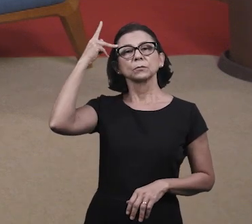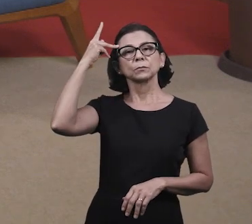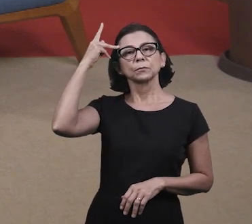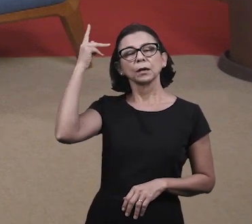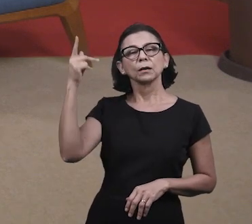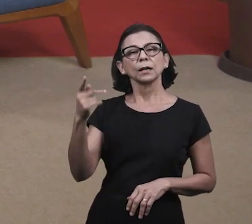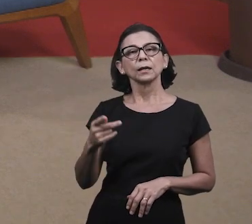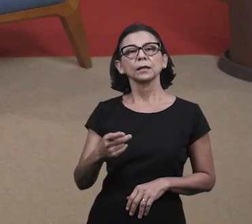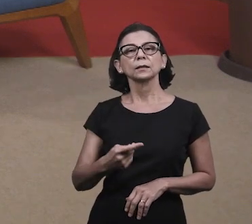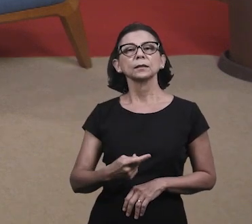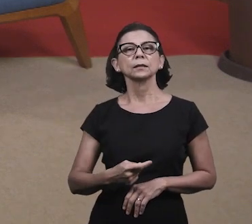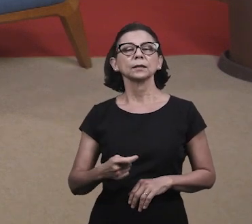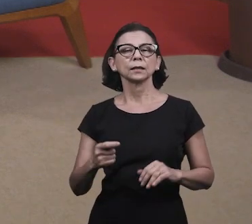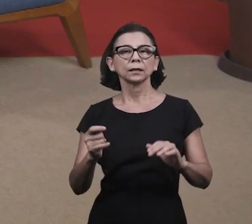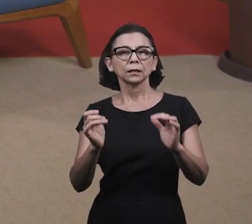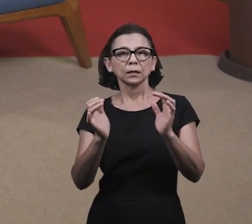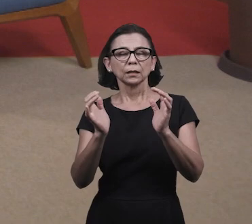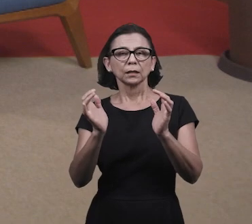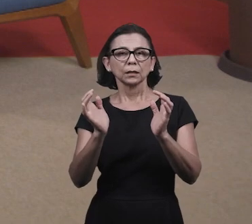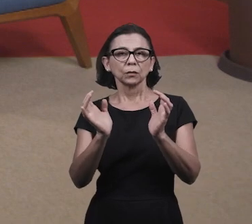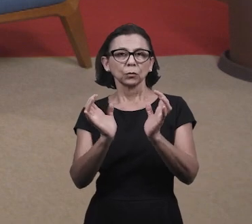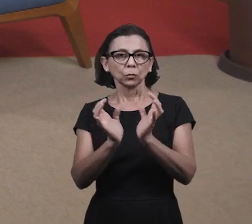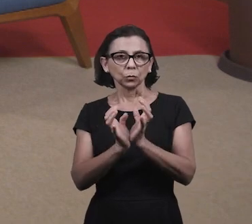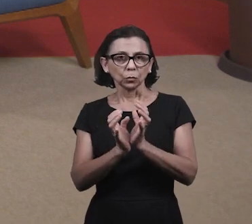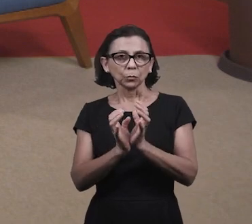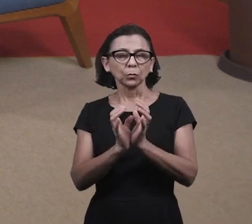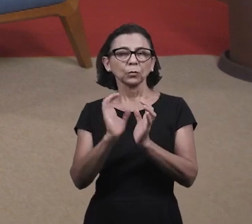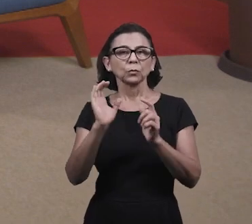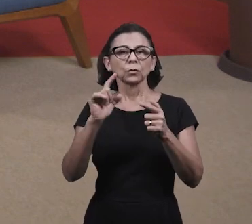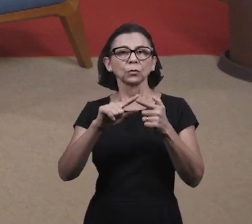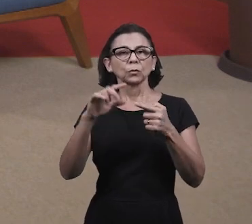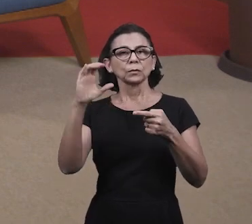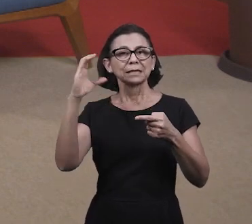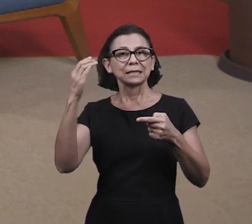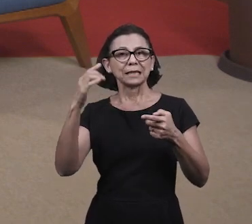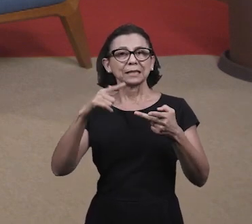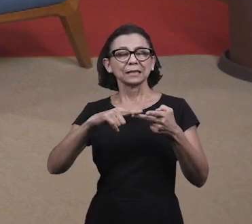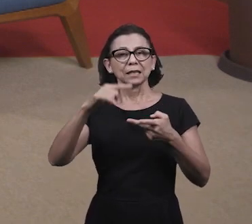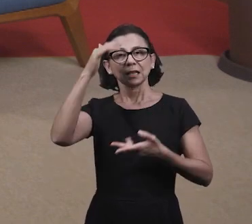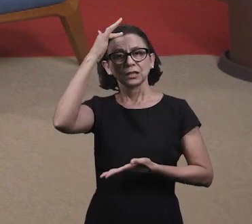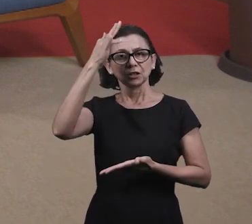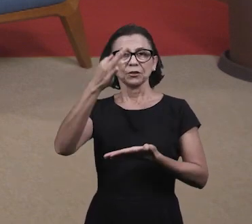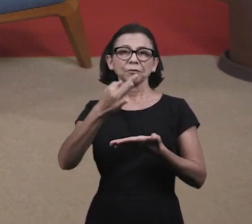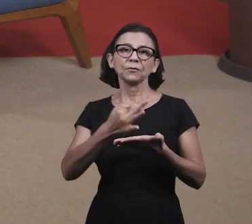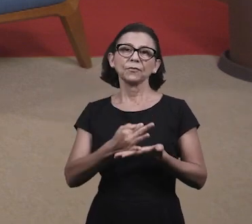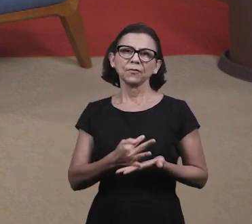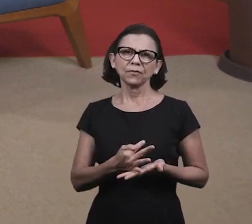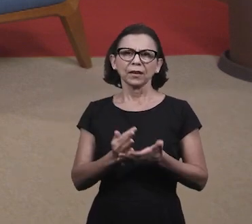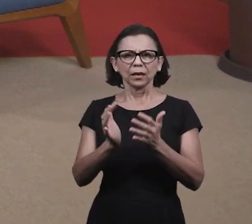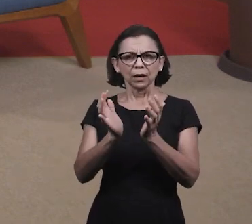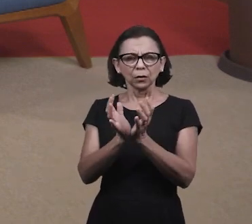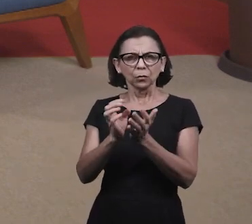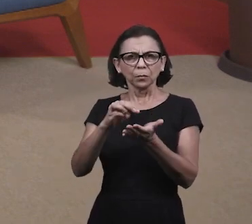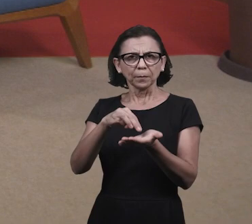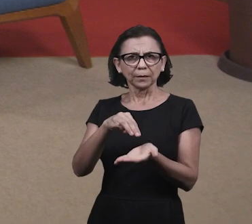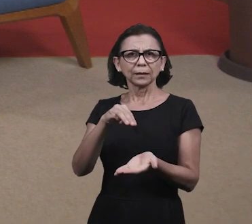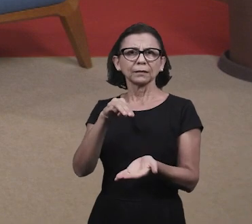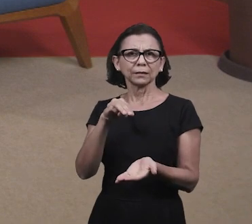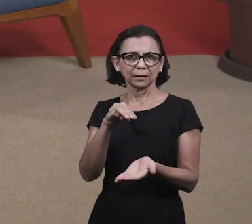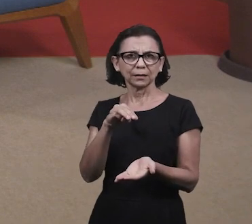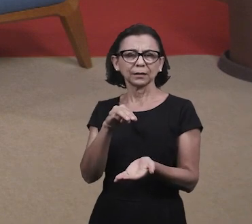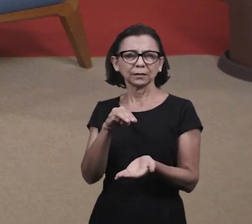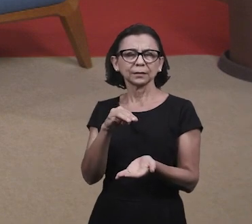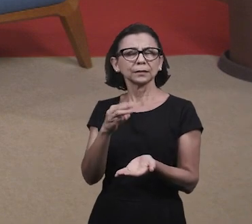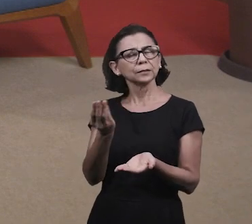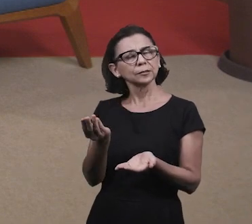do Campos, dans l'état de São Paulo. Le groupe de Sciences et Foi, c'est un groupe à l'intérieur de l'Église chrétienne Maranatha qui aborde cet aspect,